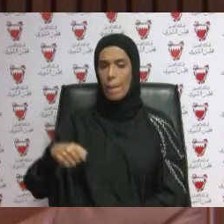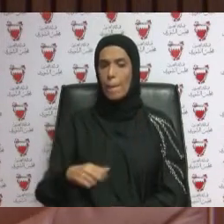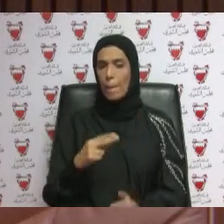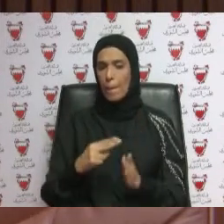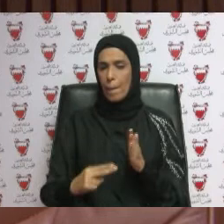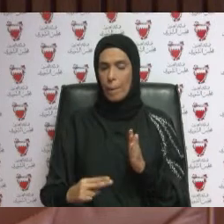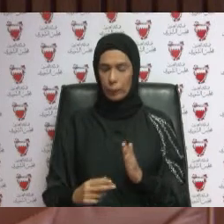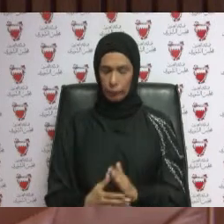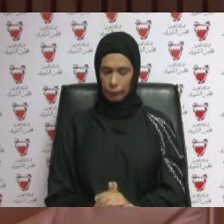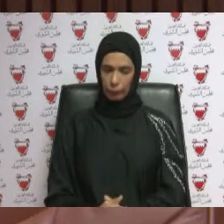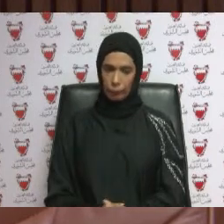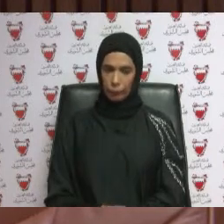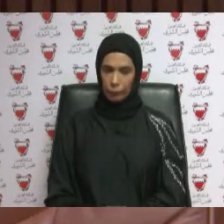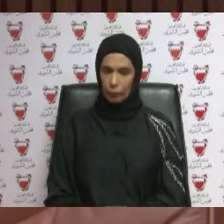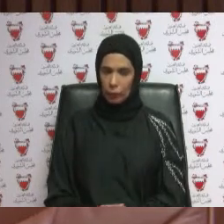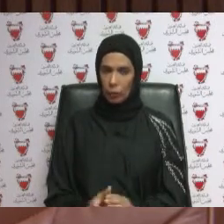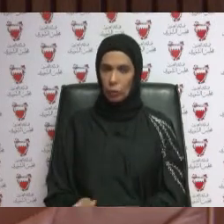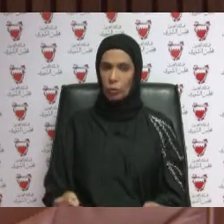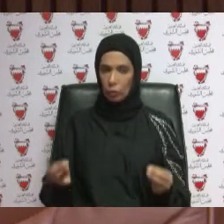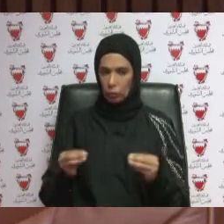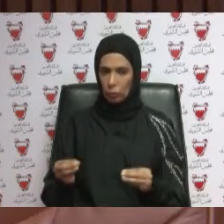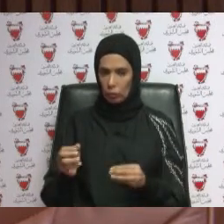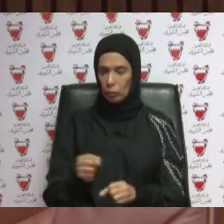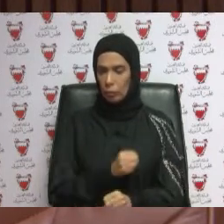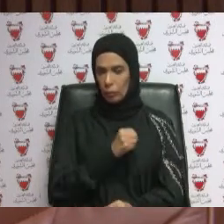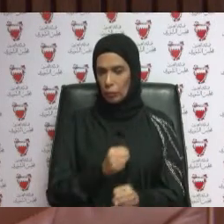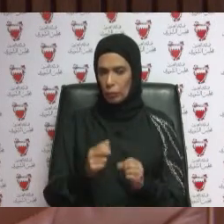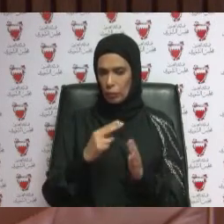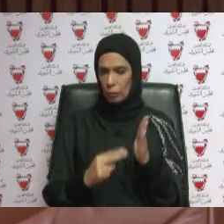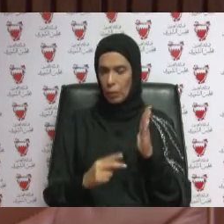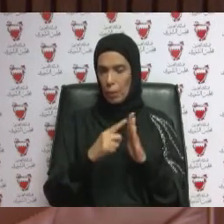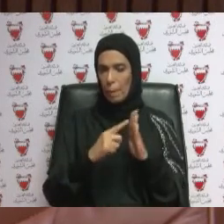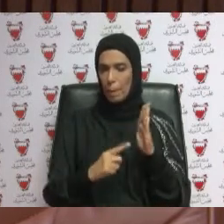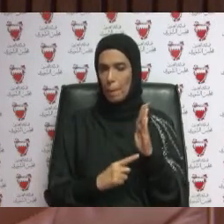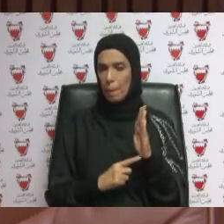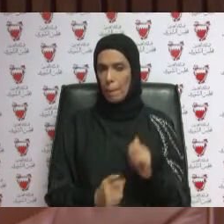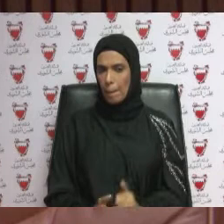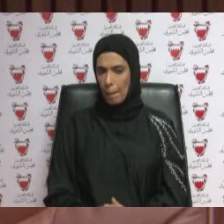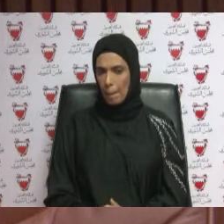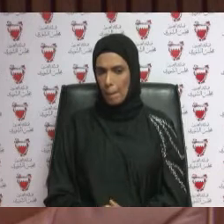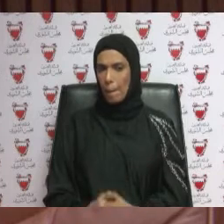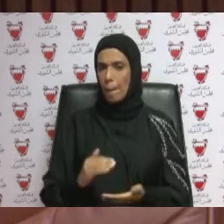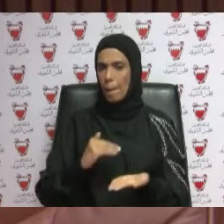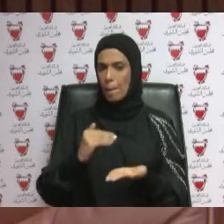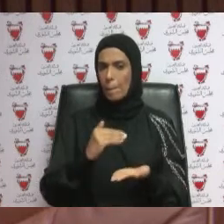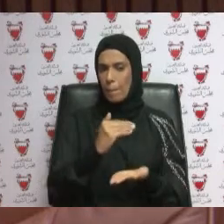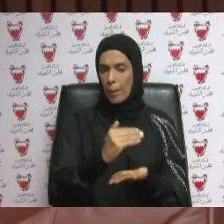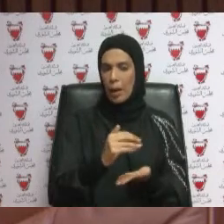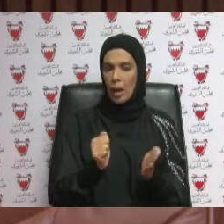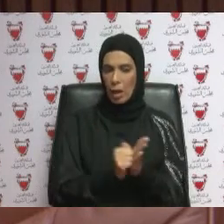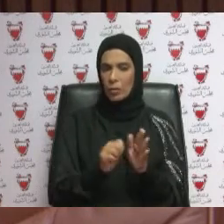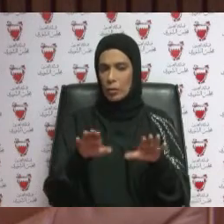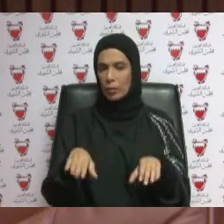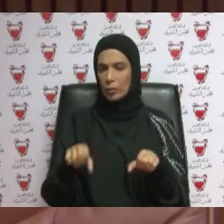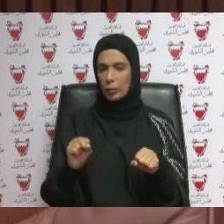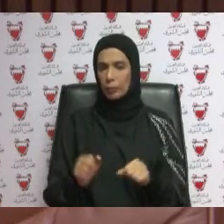من الوزير إضافة استخدامات أخرى ونص عليه القانون أيضا، هي قضية الخدمات والسكن أيضا. على حد